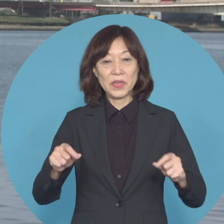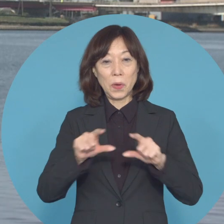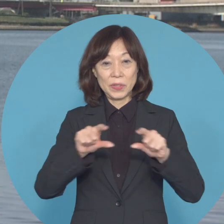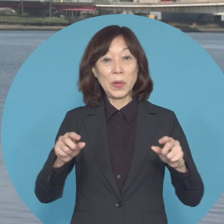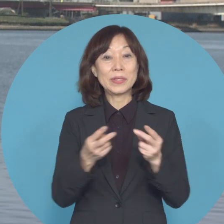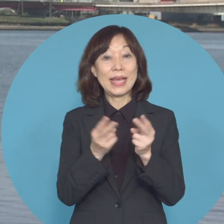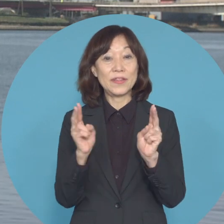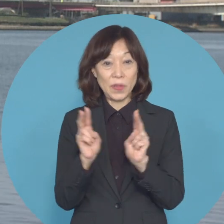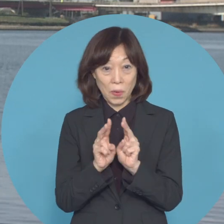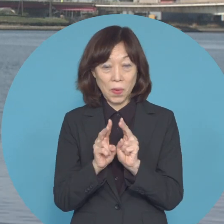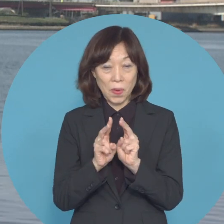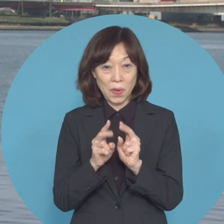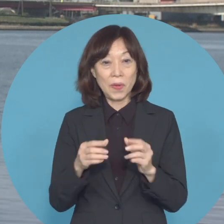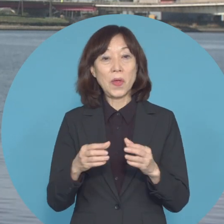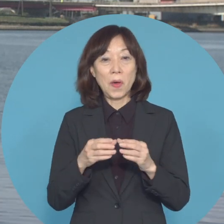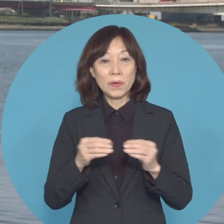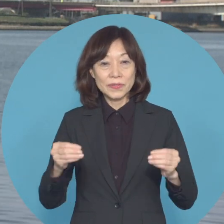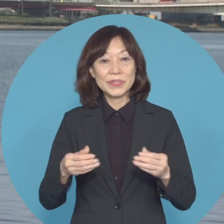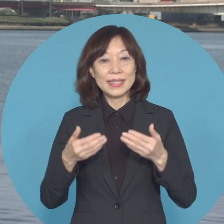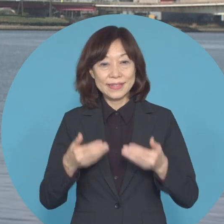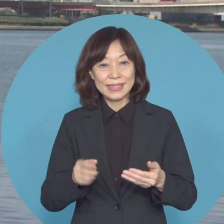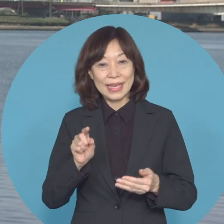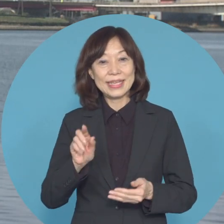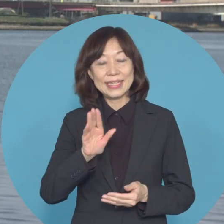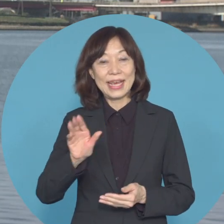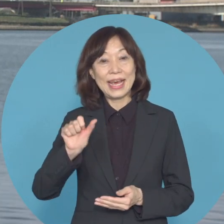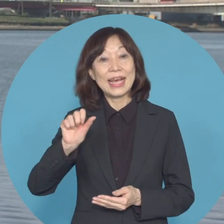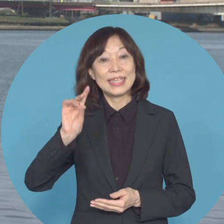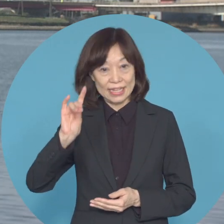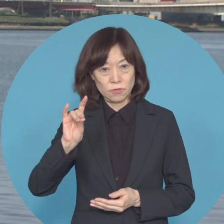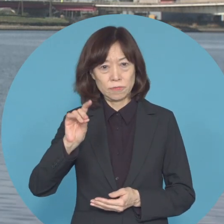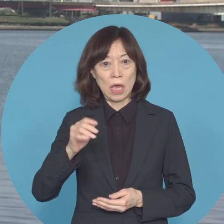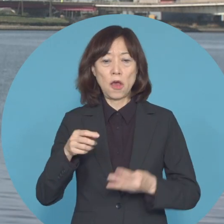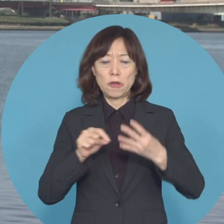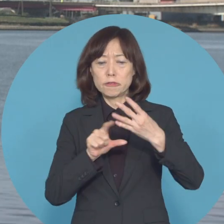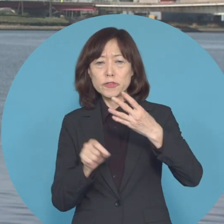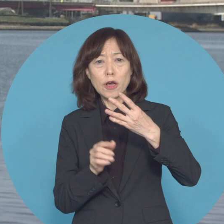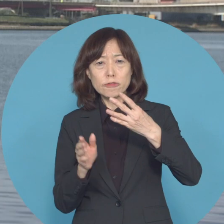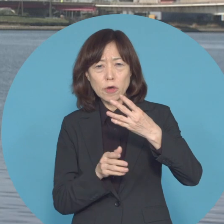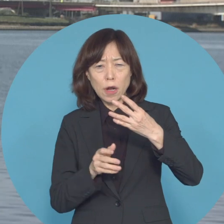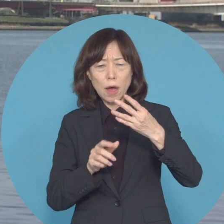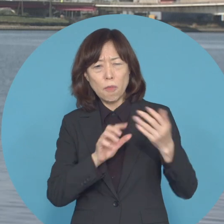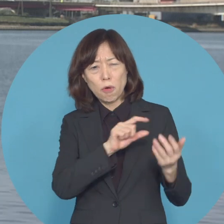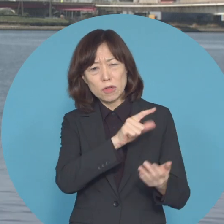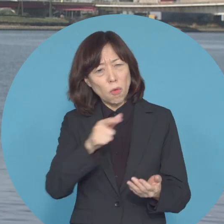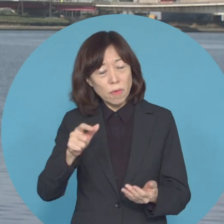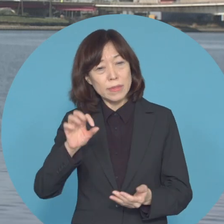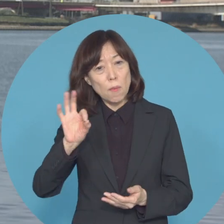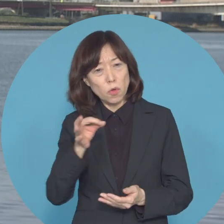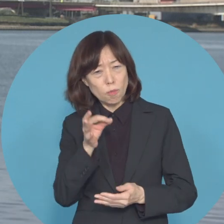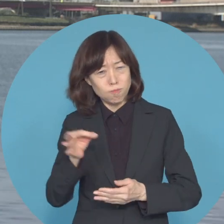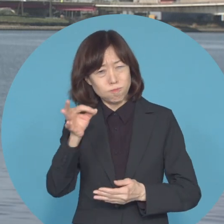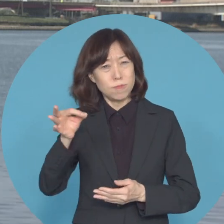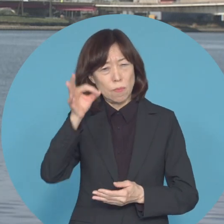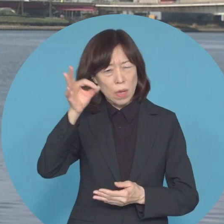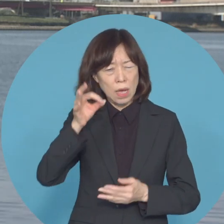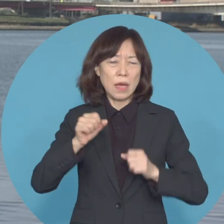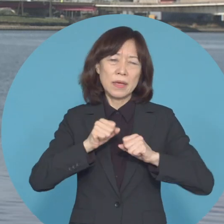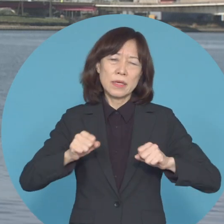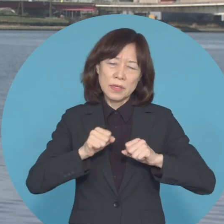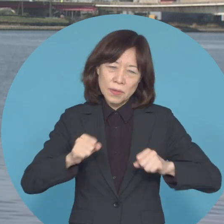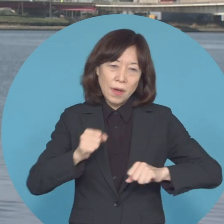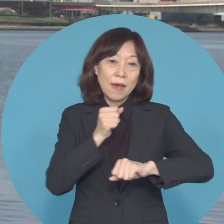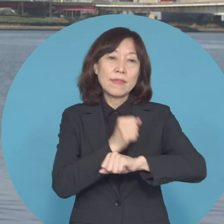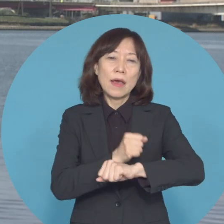日本共産党の国重秀明です。4月からもたくさんのものが値上げされ、生きていく